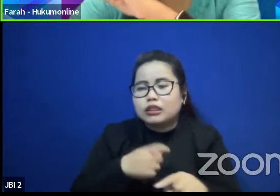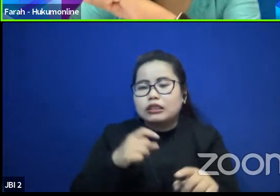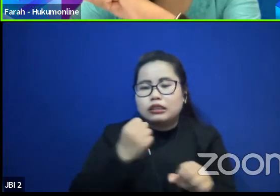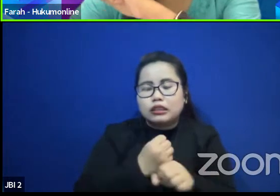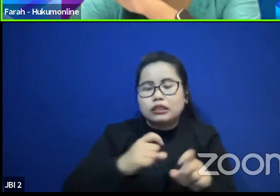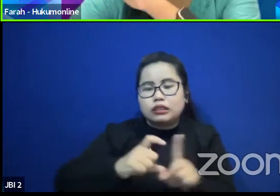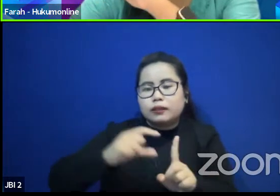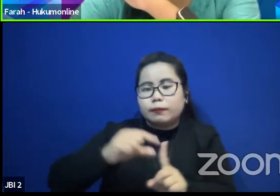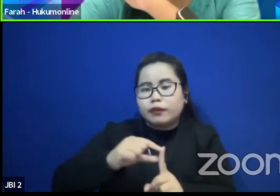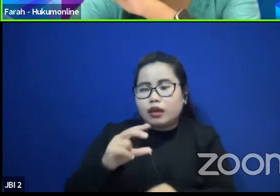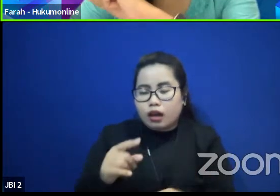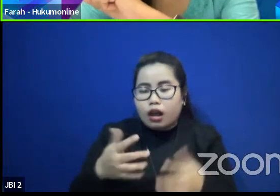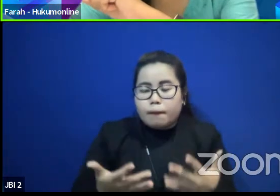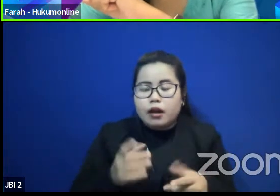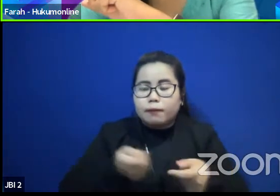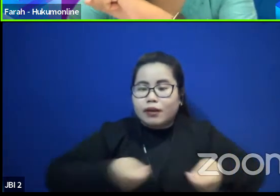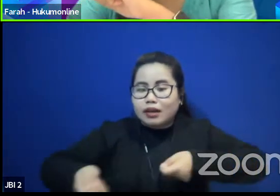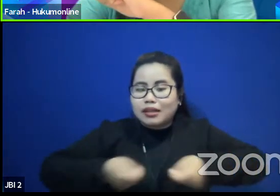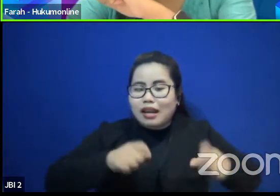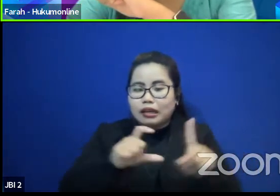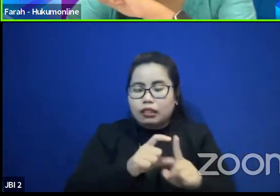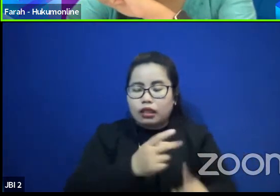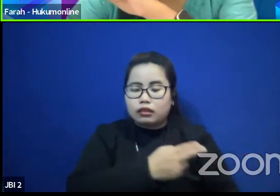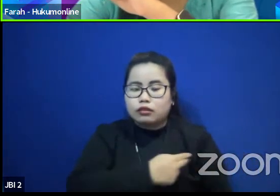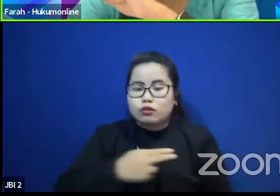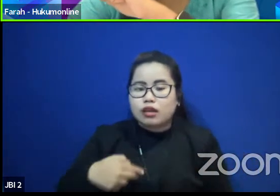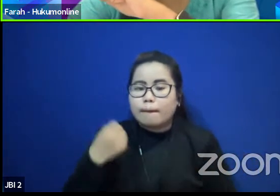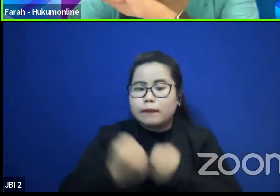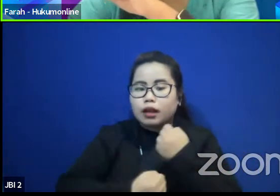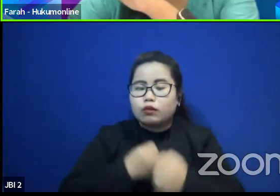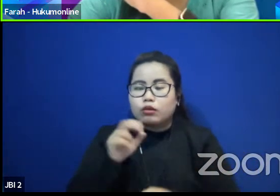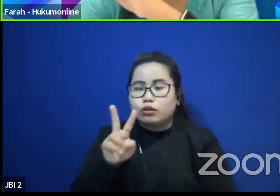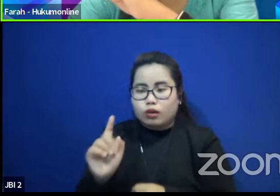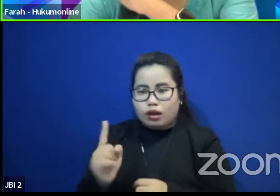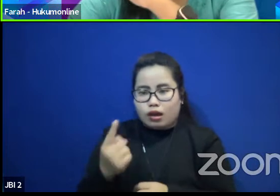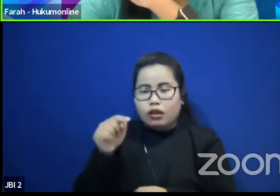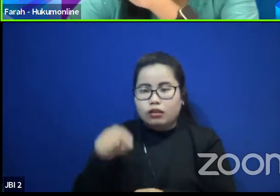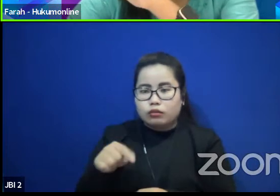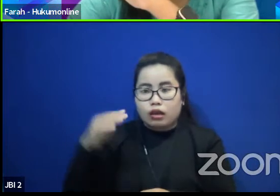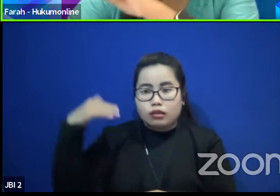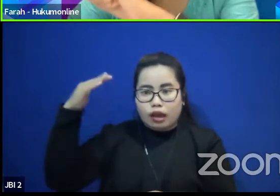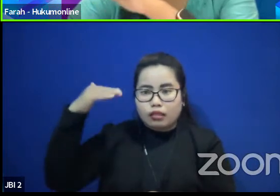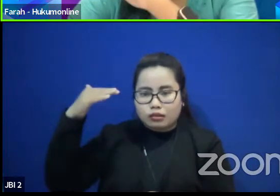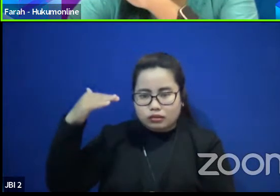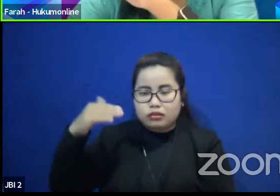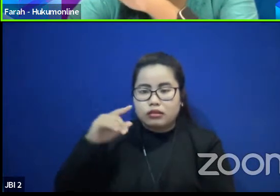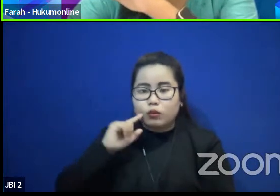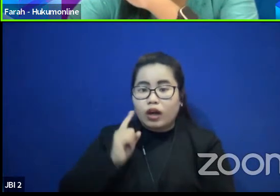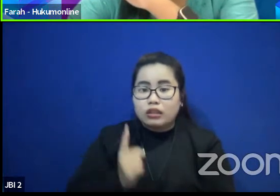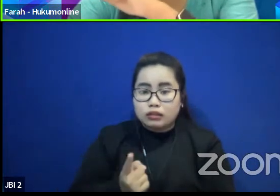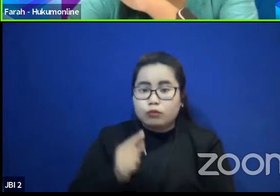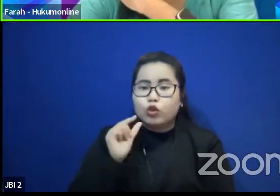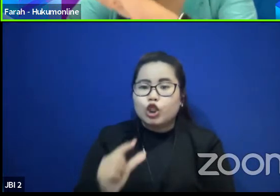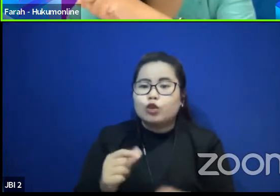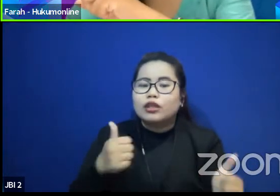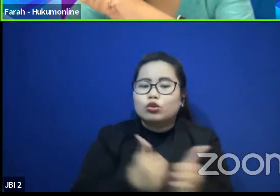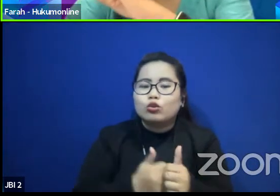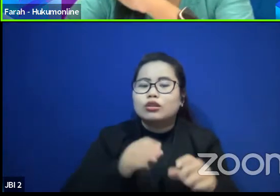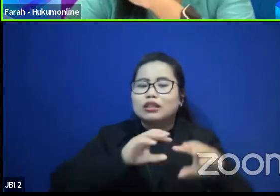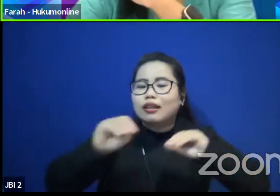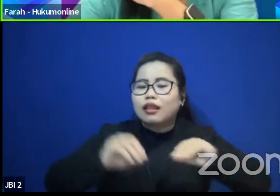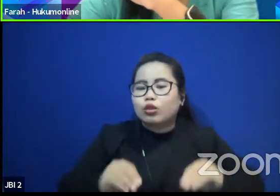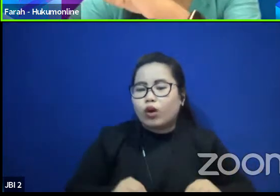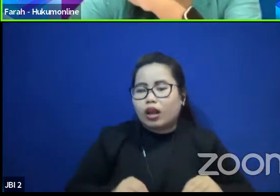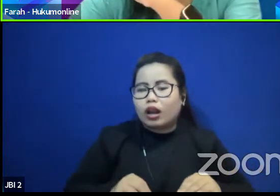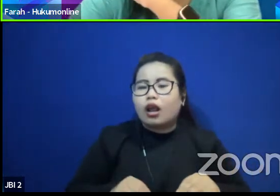Apakah pengendali tadi Indonesia melakukan dua hal tersebut diatas wajib untuk mengikuti ketentuan